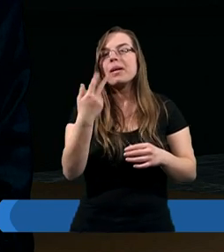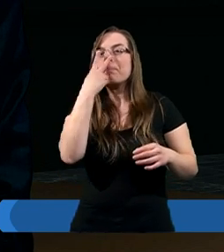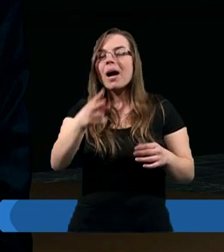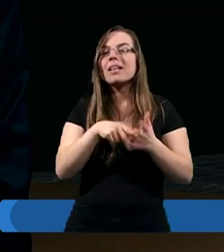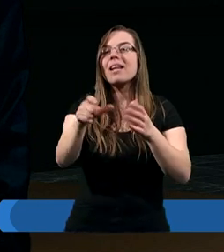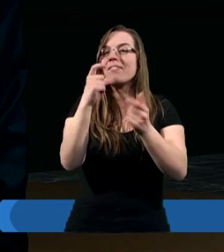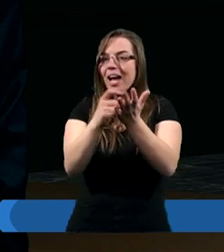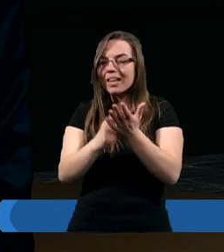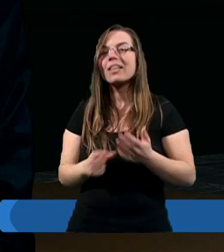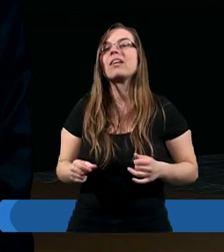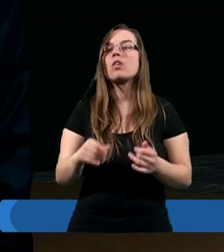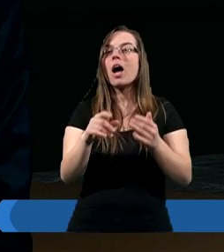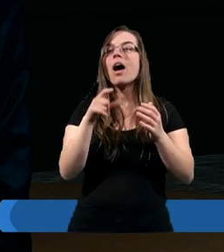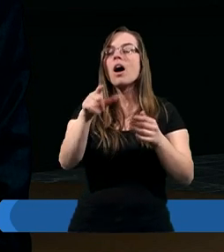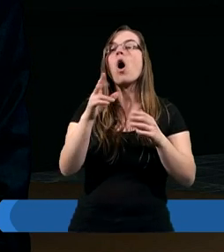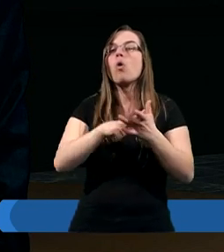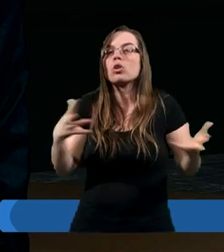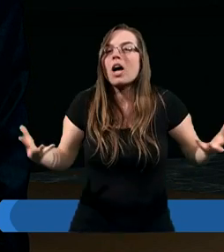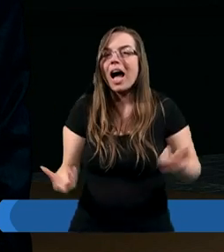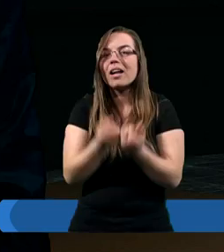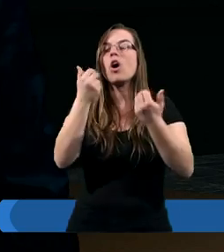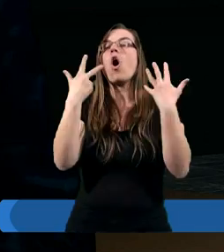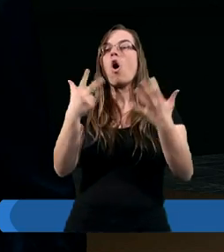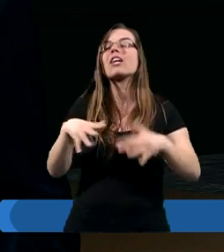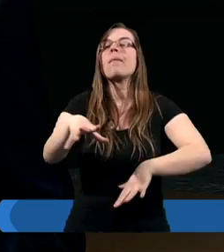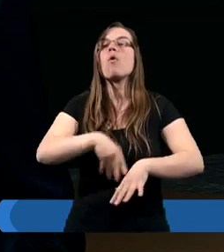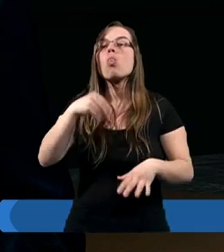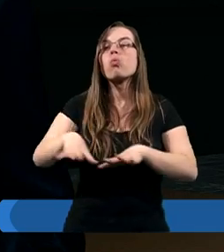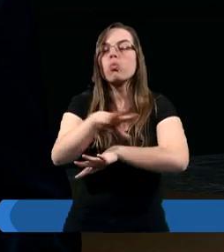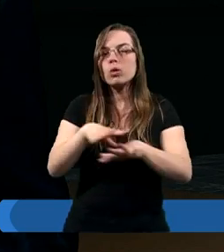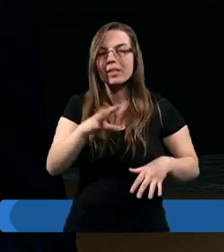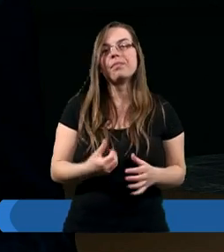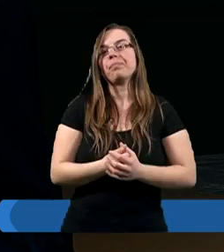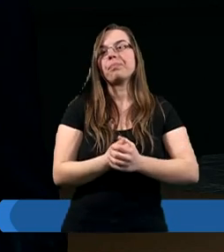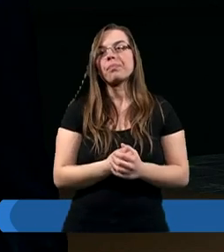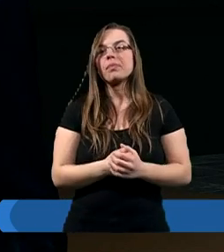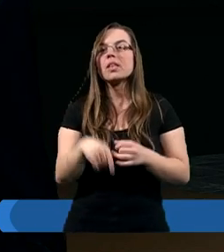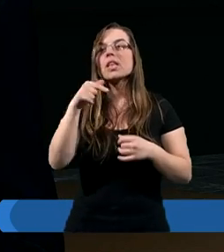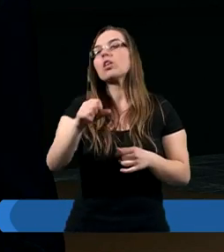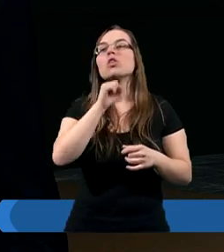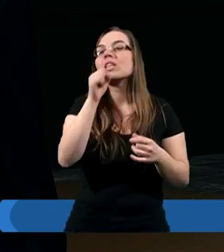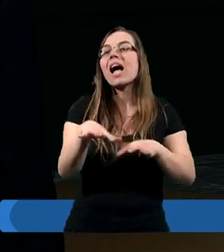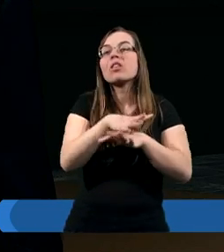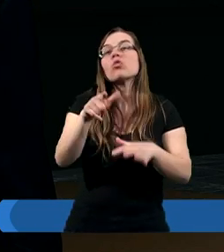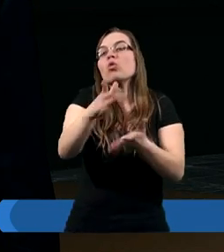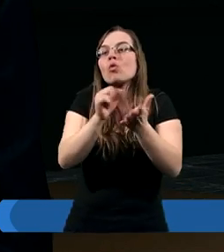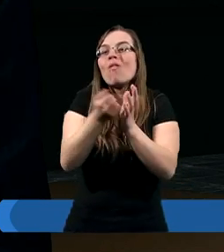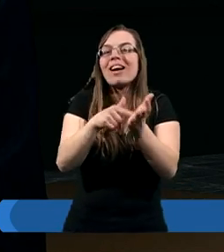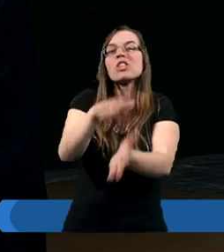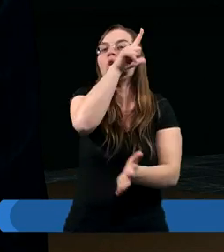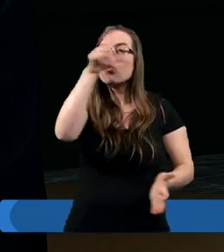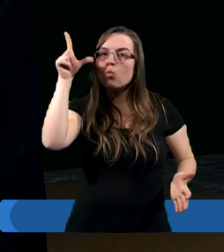że zbudowano arkę, w której ocalało 8 dusz. No to wiemy, że to nie żadne dusze, tylko to ludzie,